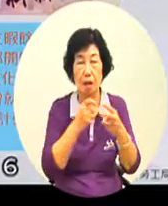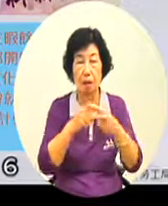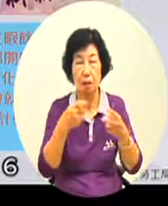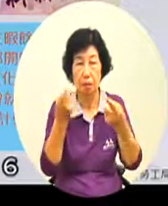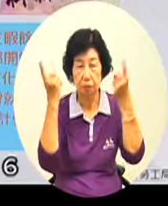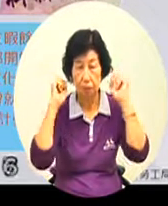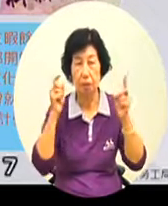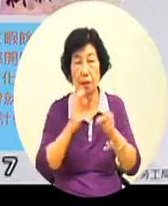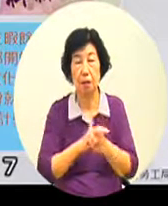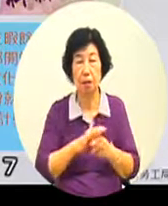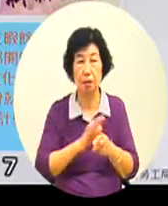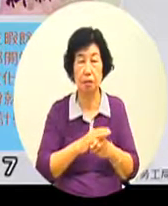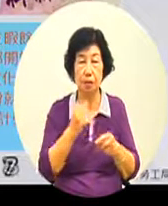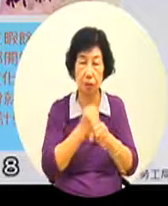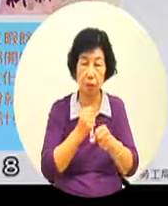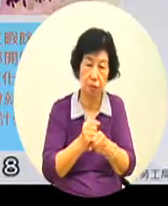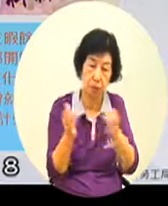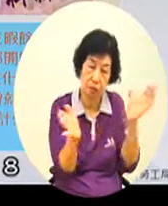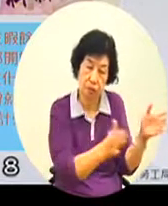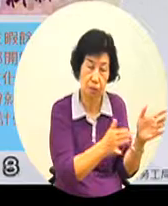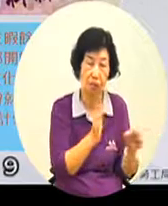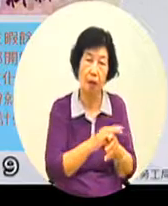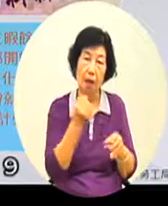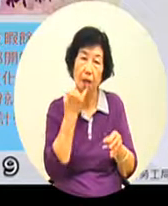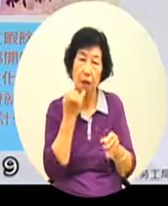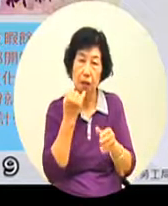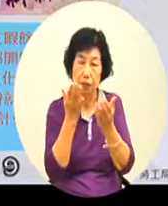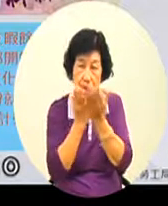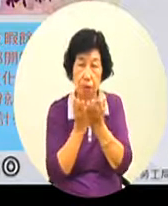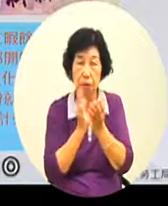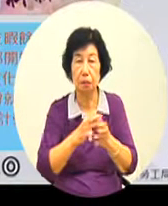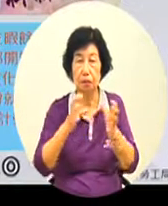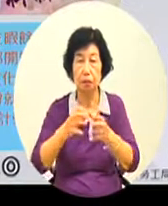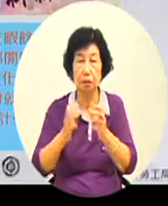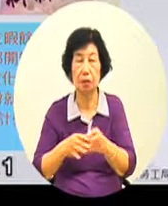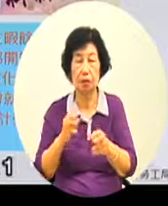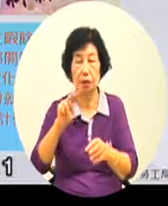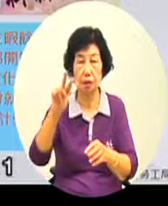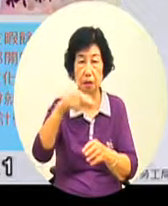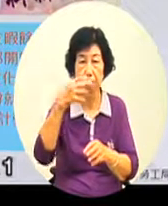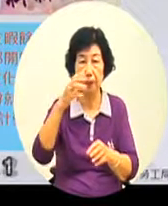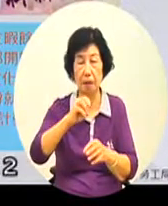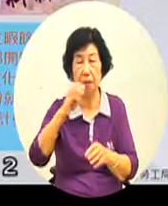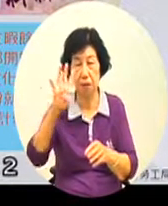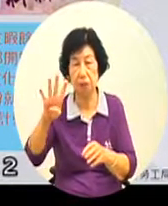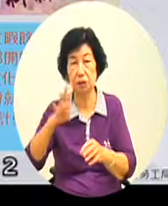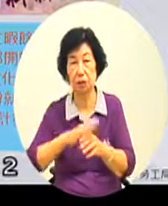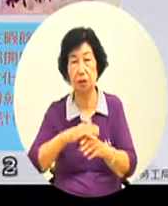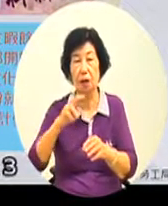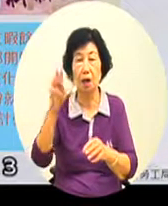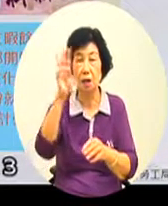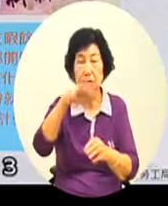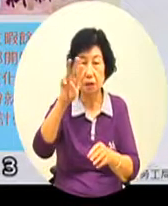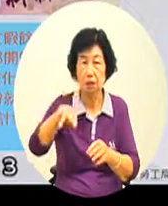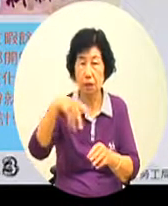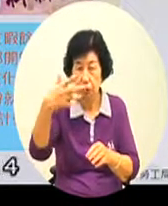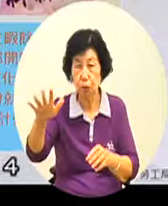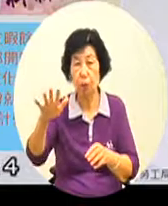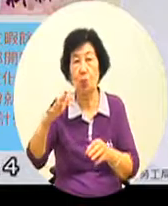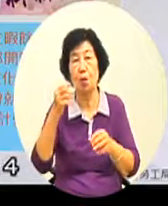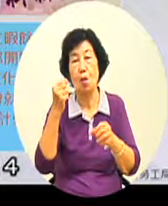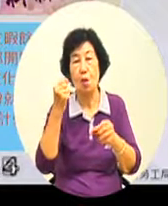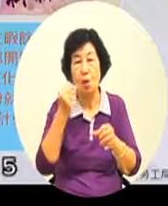在工作之余的进修机会，总共有开办了204班，吸引了3319位的劳工朋友以及